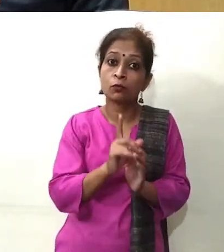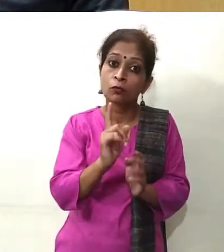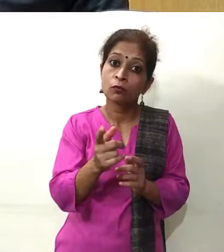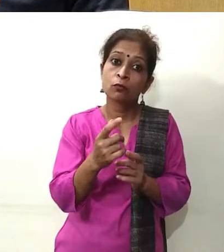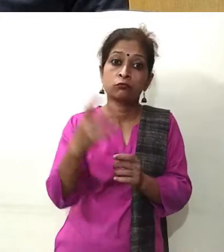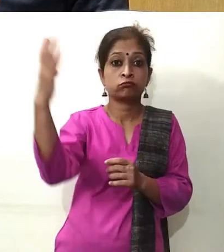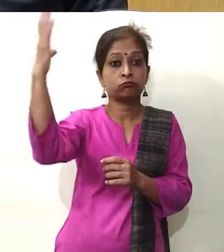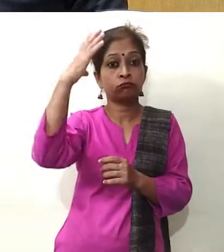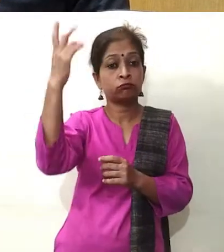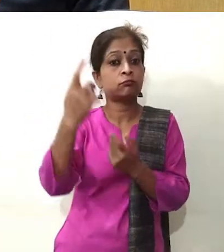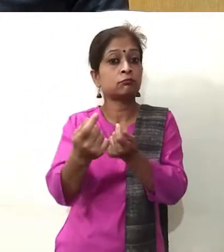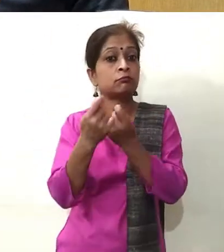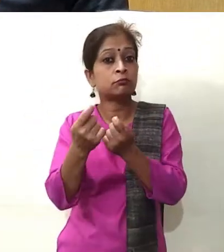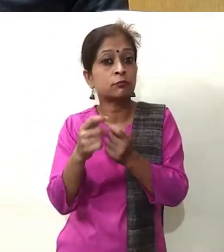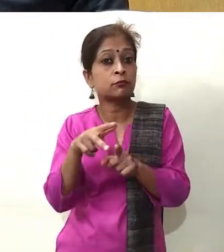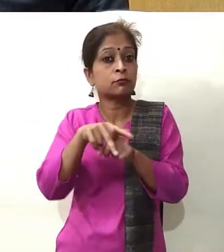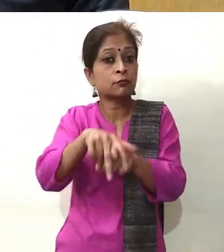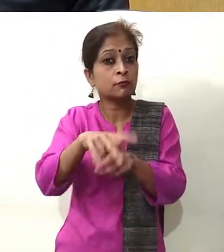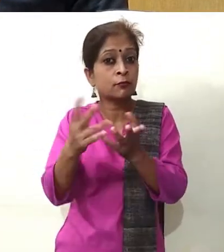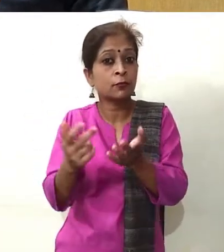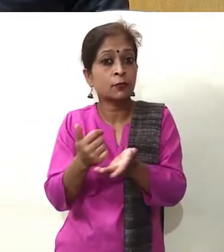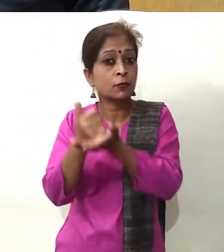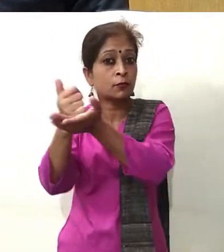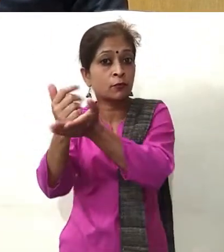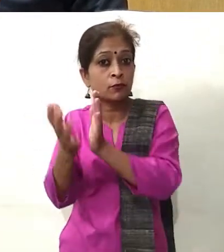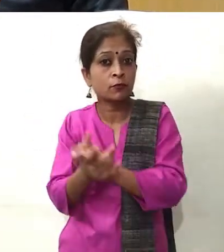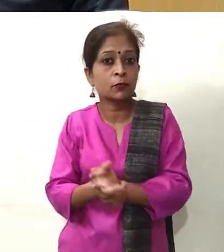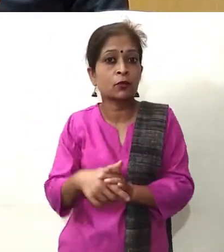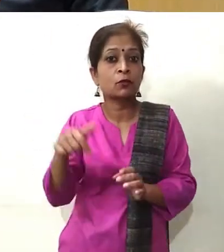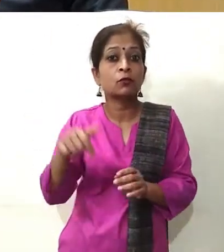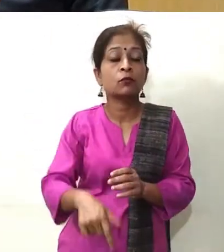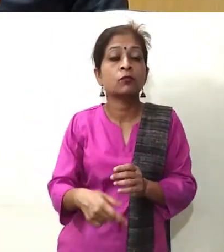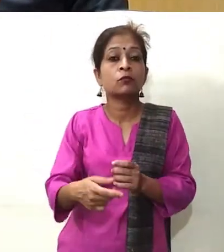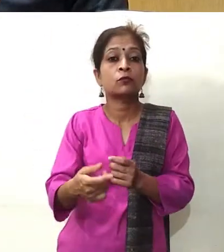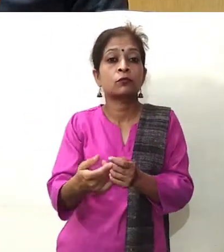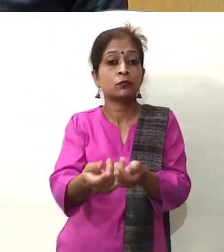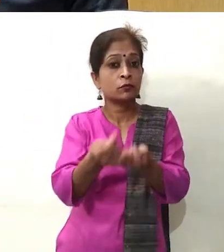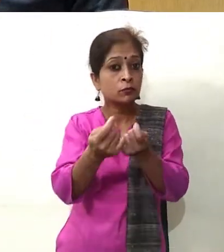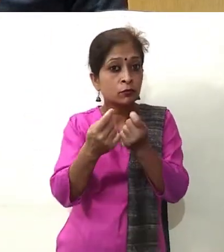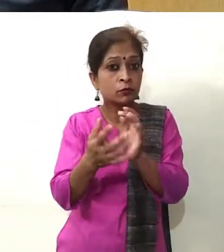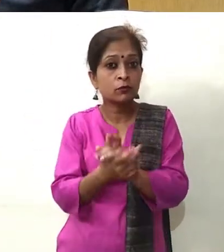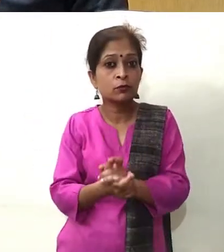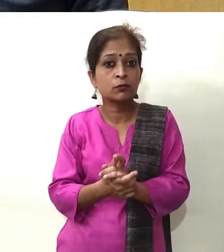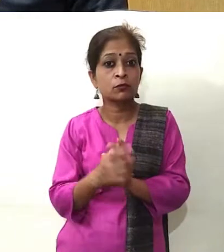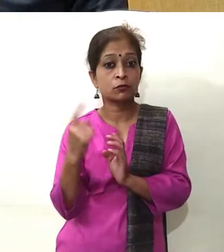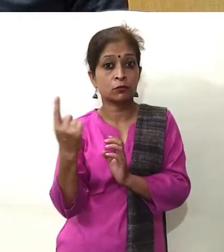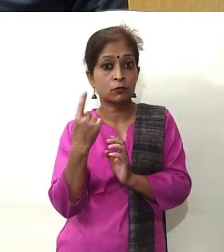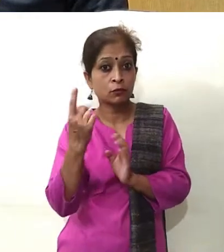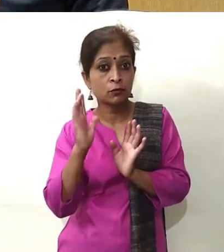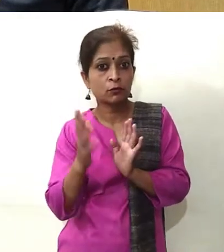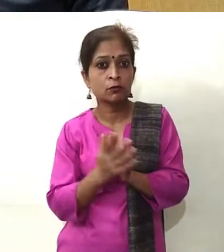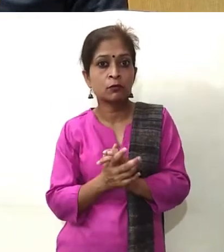बने। और उनके रथ में क्या है? उनके रथ में है एक चक्र, जो कि धर्म चक्र है।